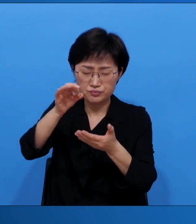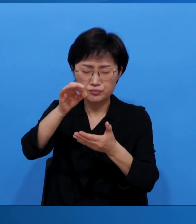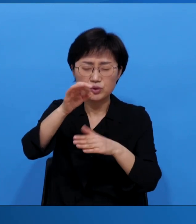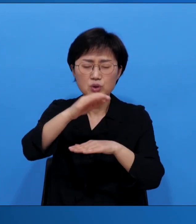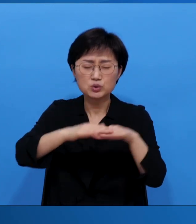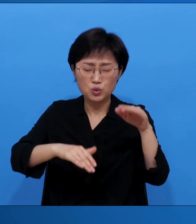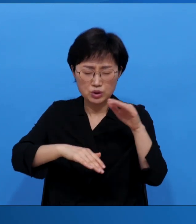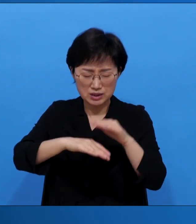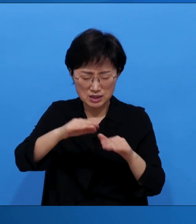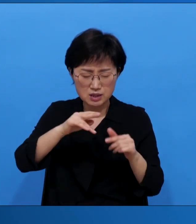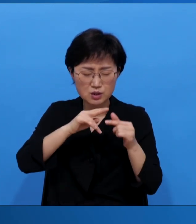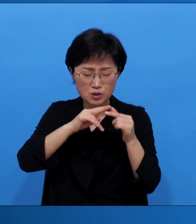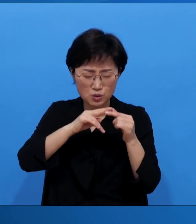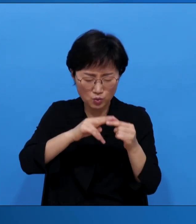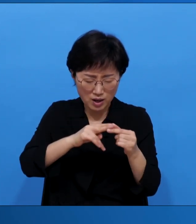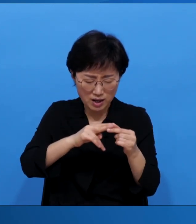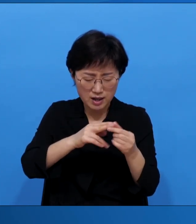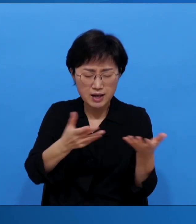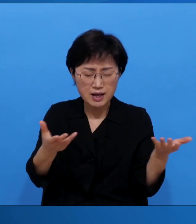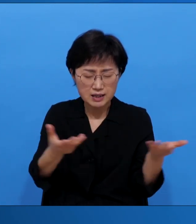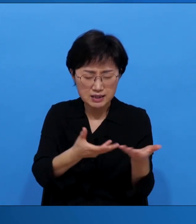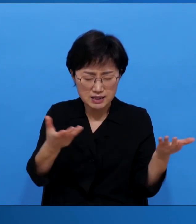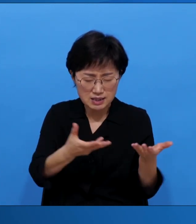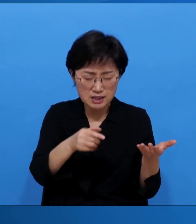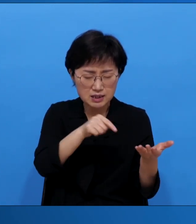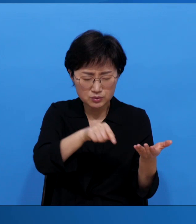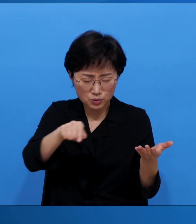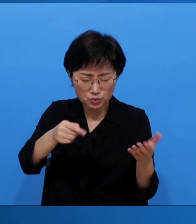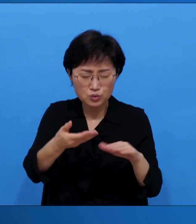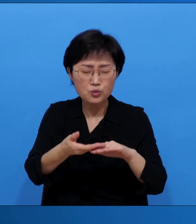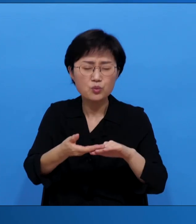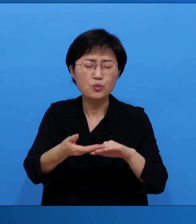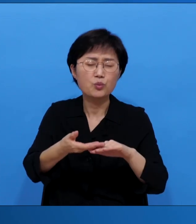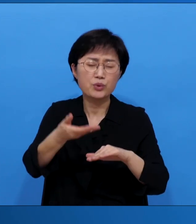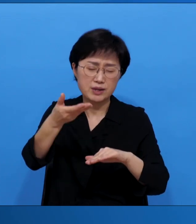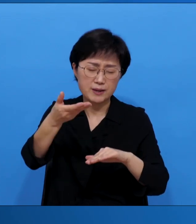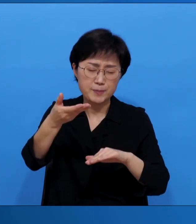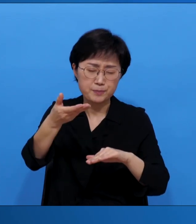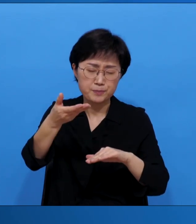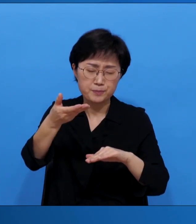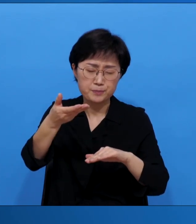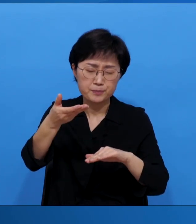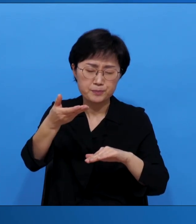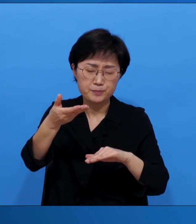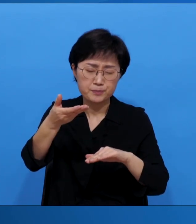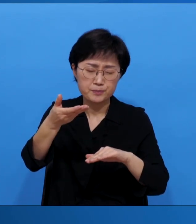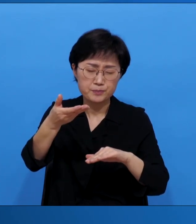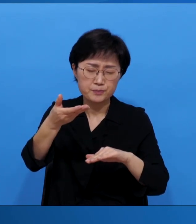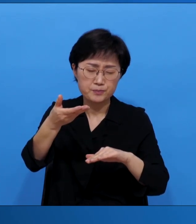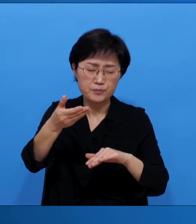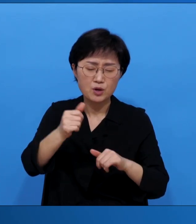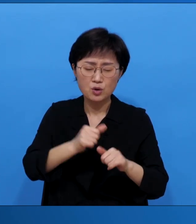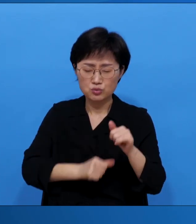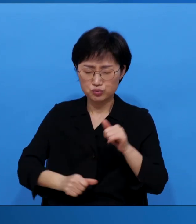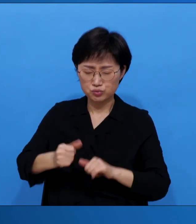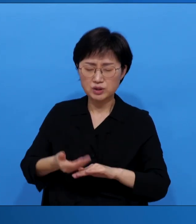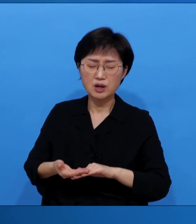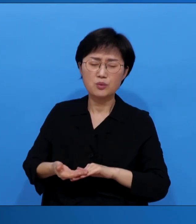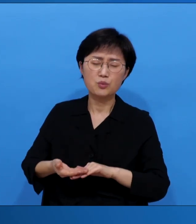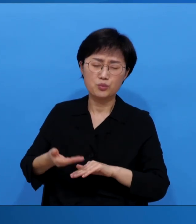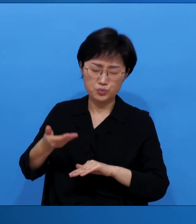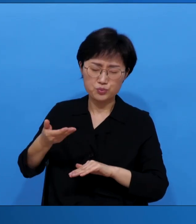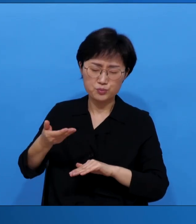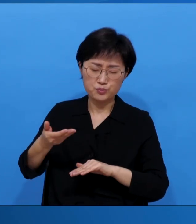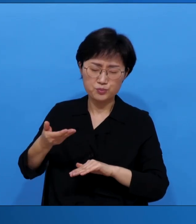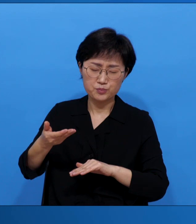손길과 산업 위에 especially upon the hands and the businesses that have given their offering unto you, 후대들 위에 upon